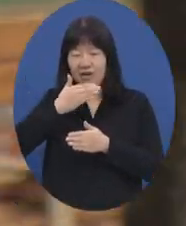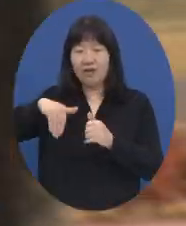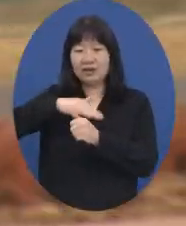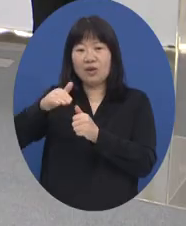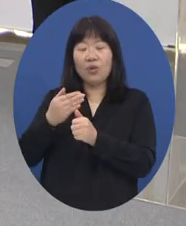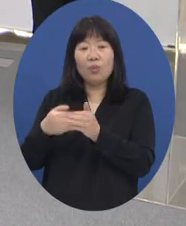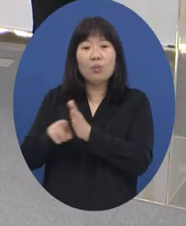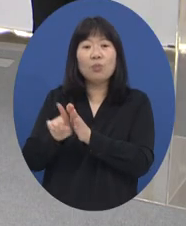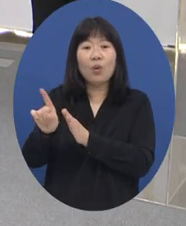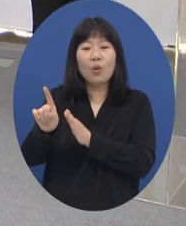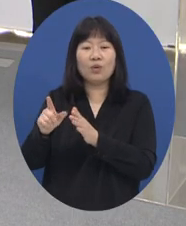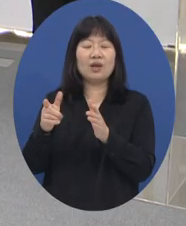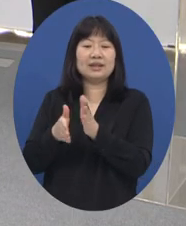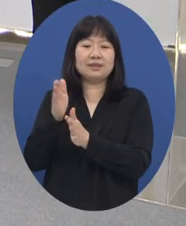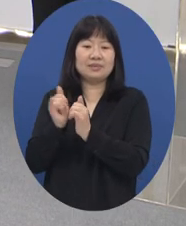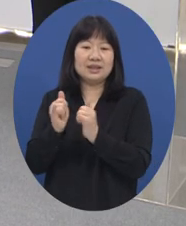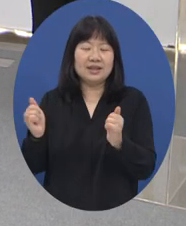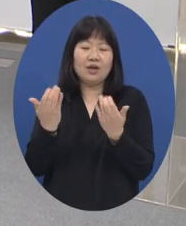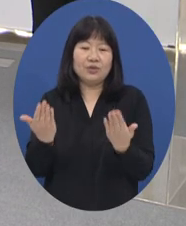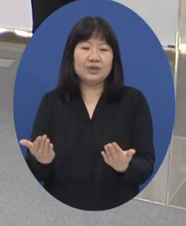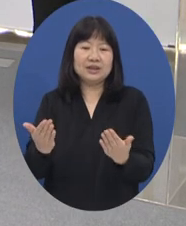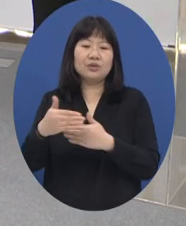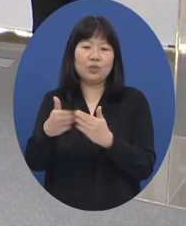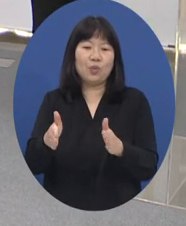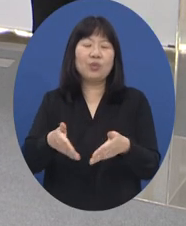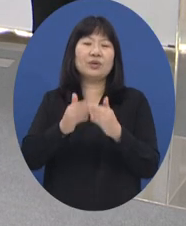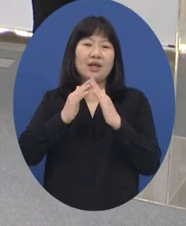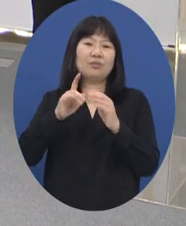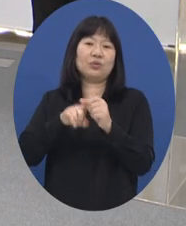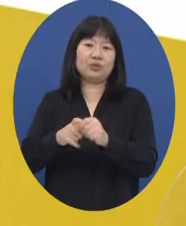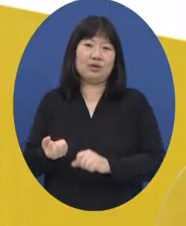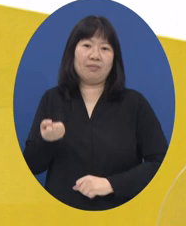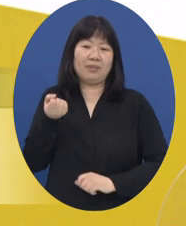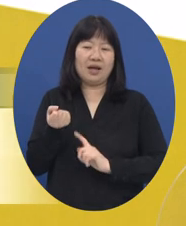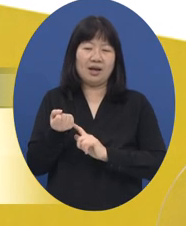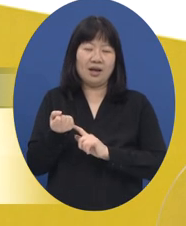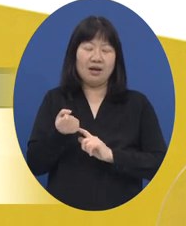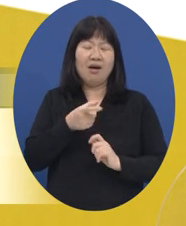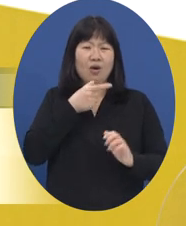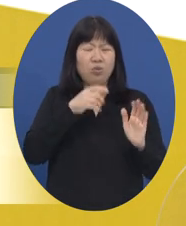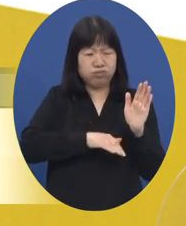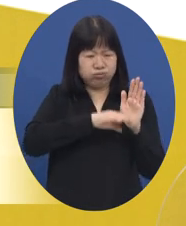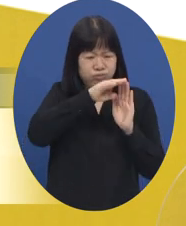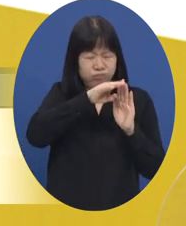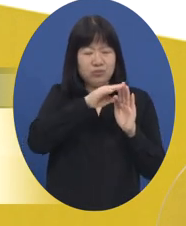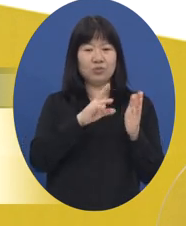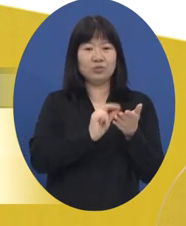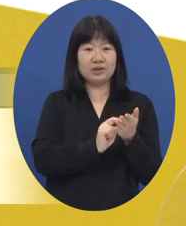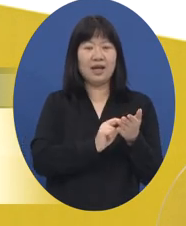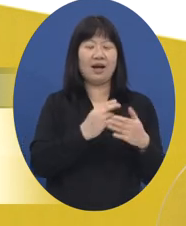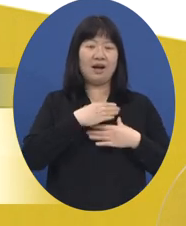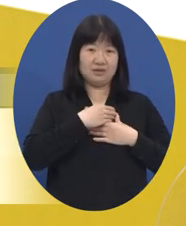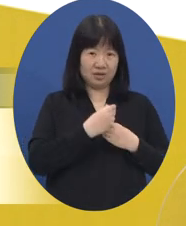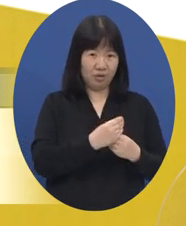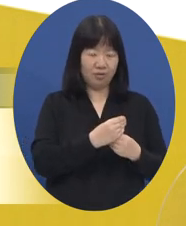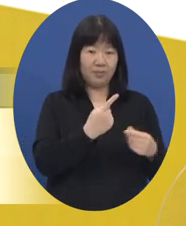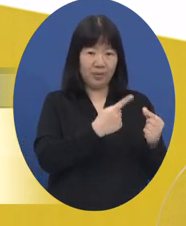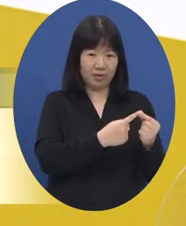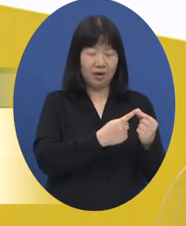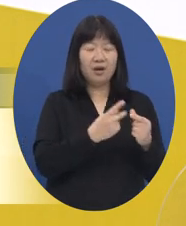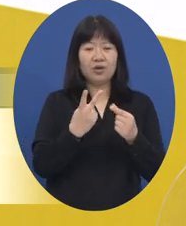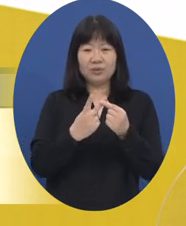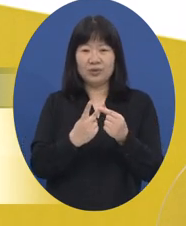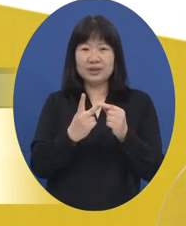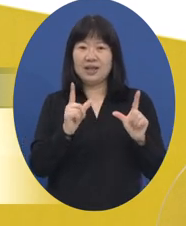나아가 하천을 시민들의 휴식 공간으로 만들자는 취지 입니다 홍수로 부터 완존 하고 삶의